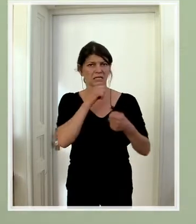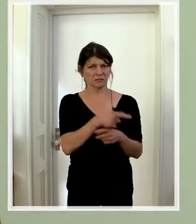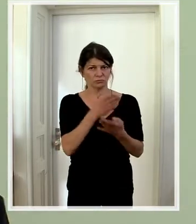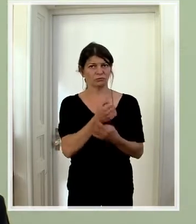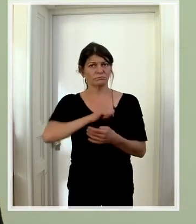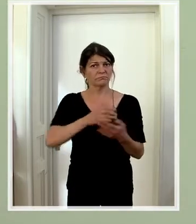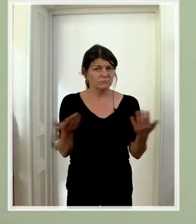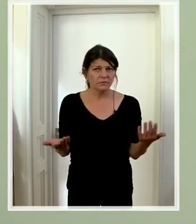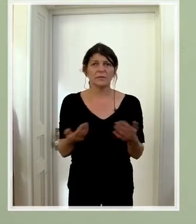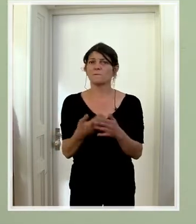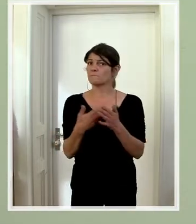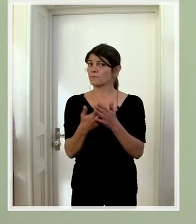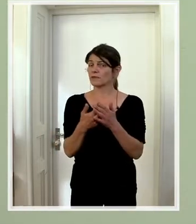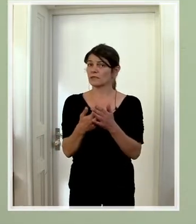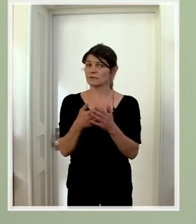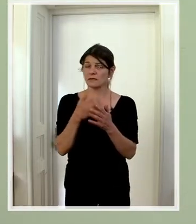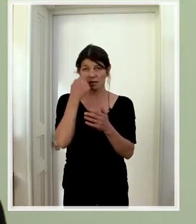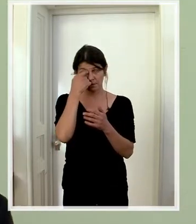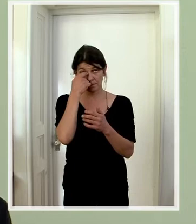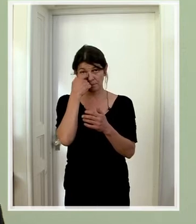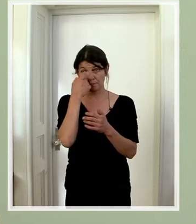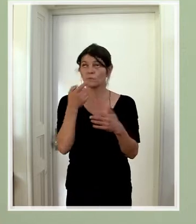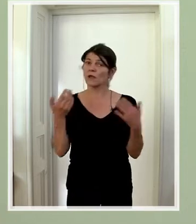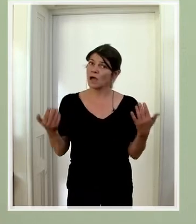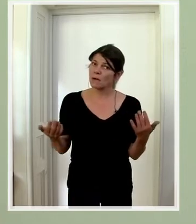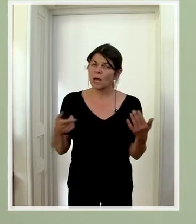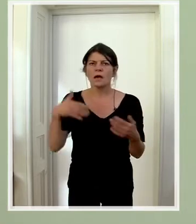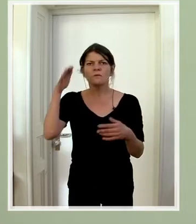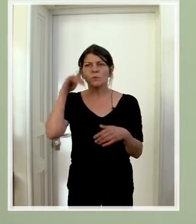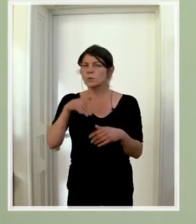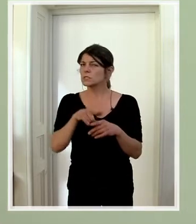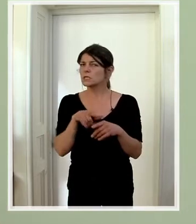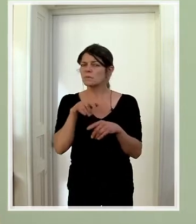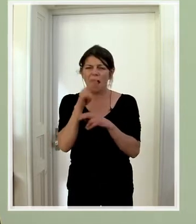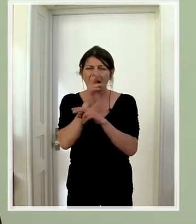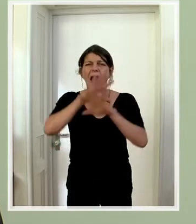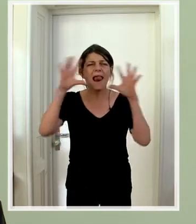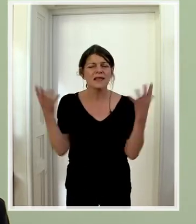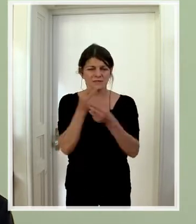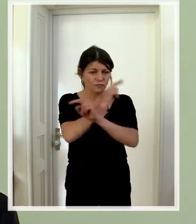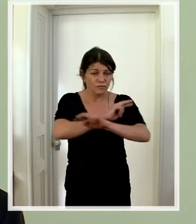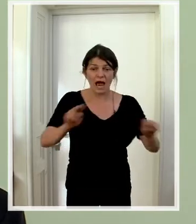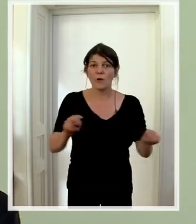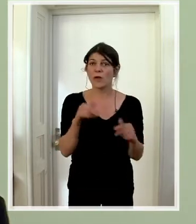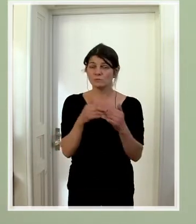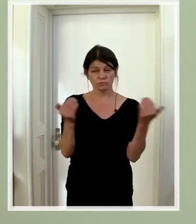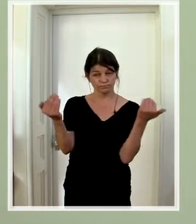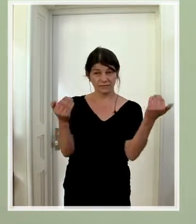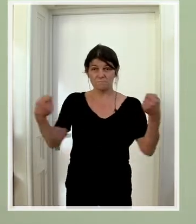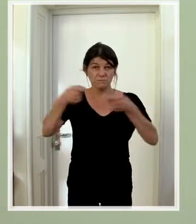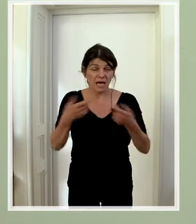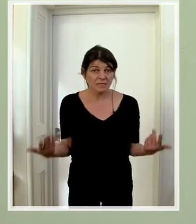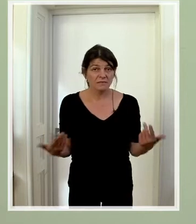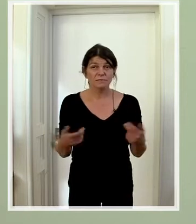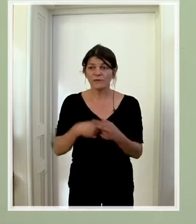Und von dort her kann man, aber man muss das Ganze über alles anschauen, es muss verhältnismäßig sein zu den